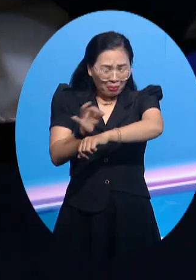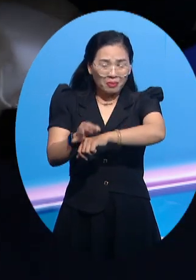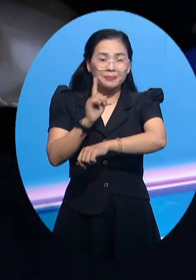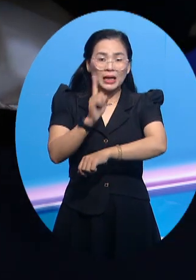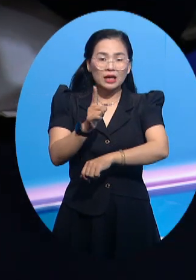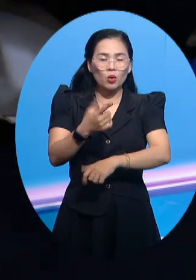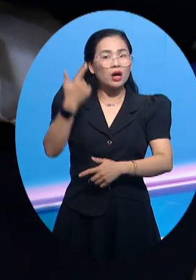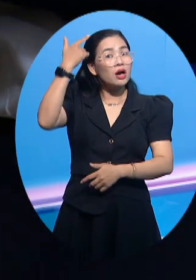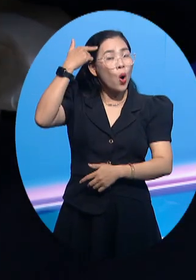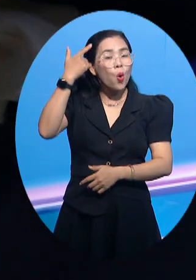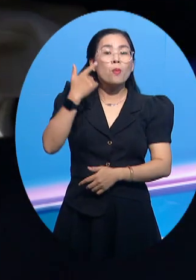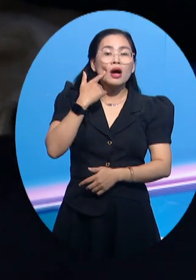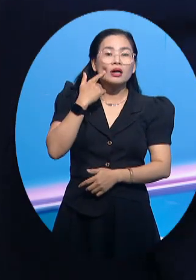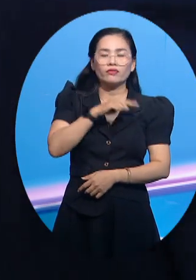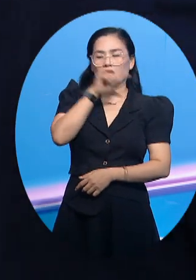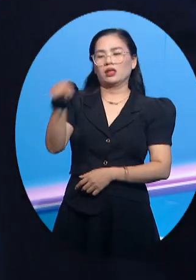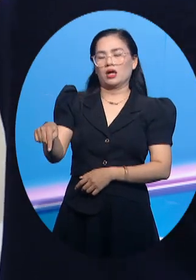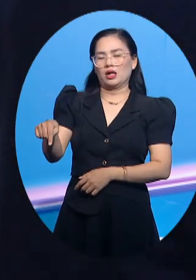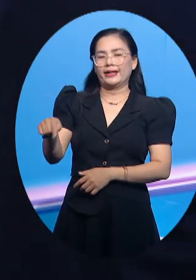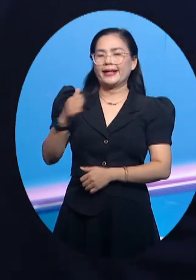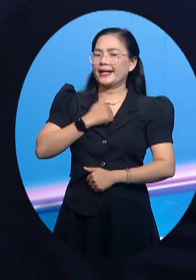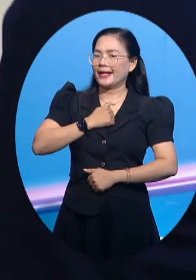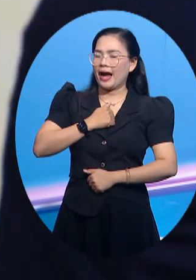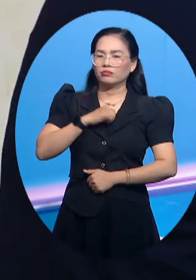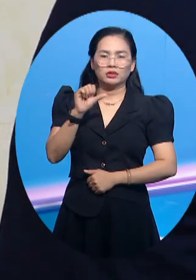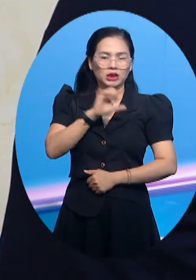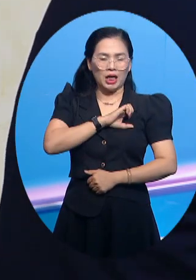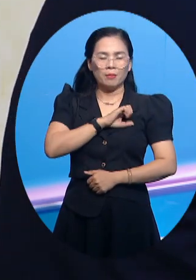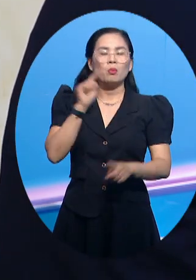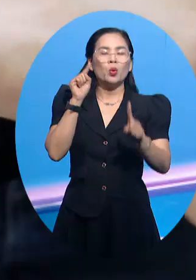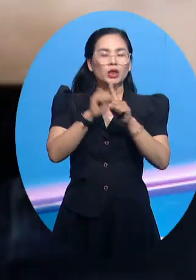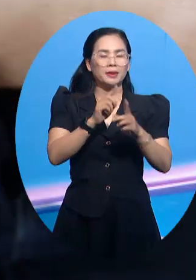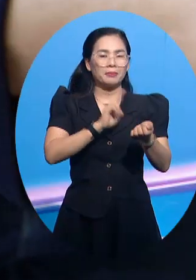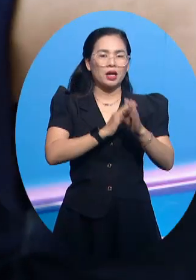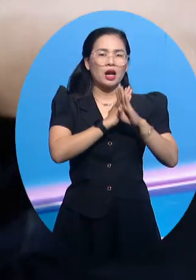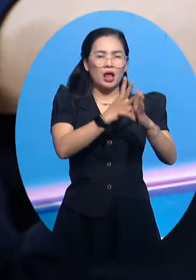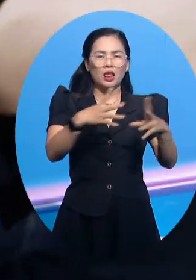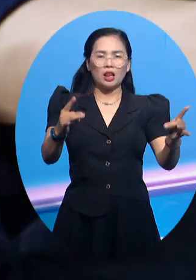xảy ra trên đầu, mặt, nên đến khám tại các cơ sở y tế để phòng bệnh lây lan và biến chứng.